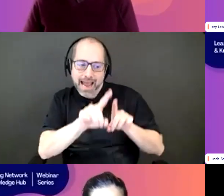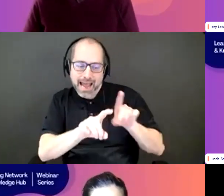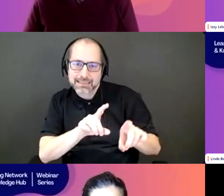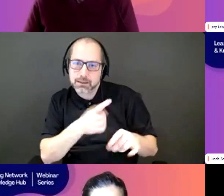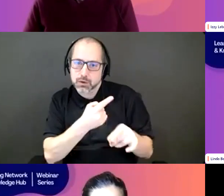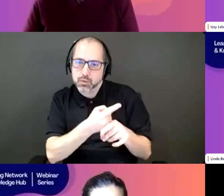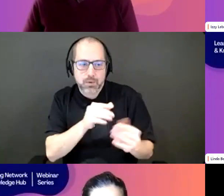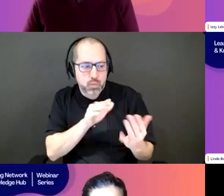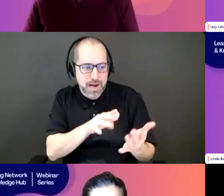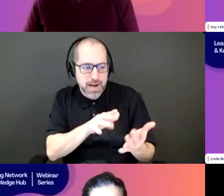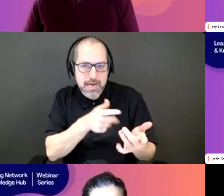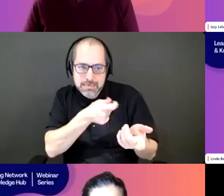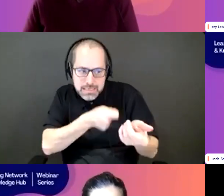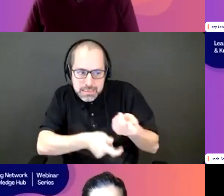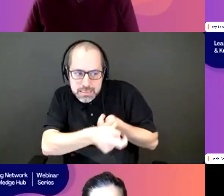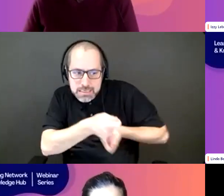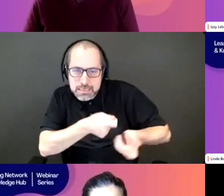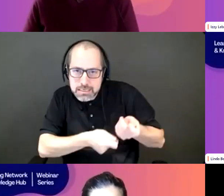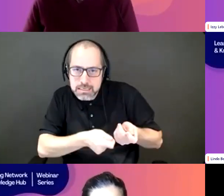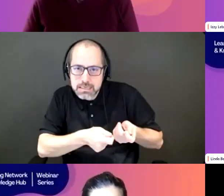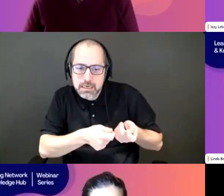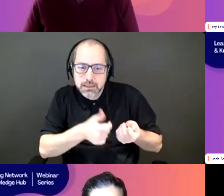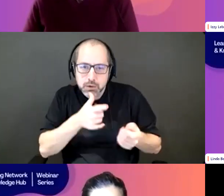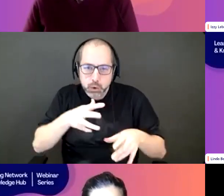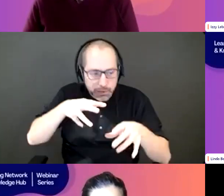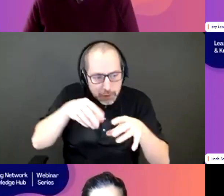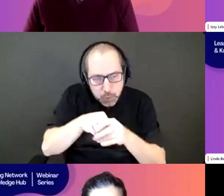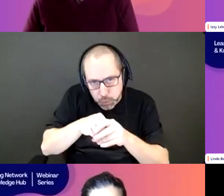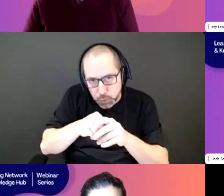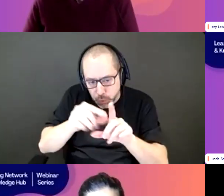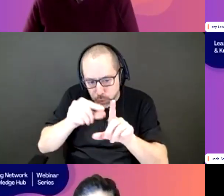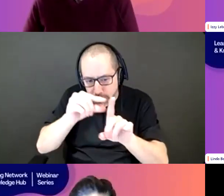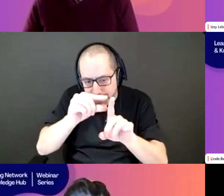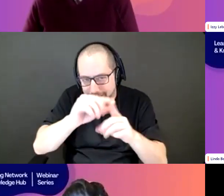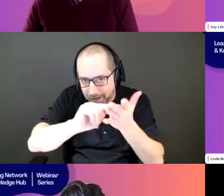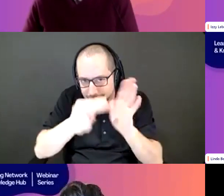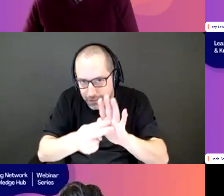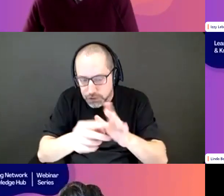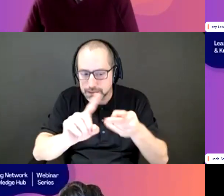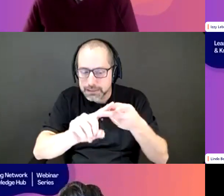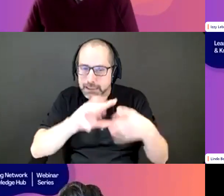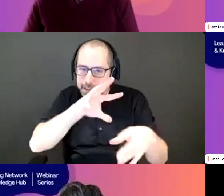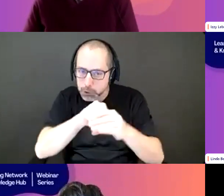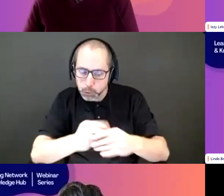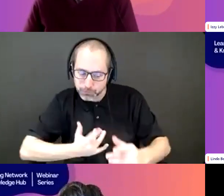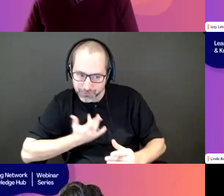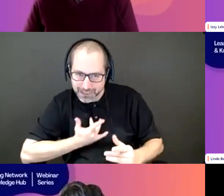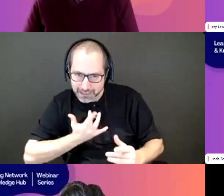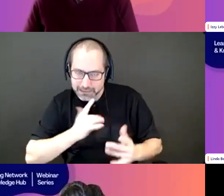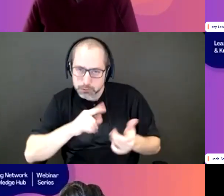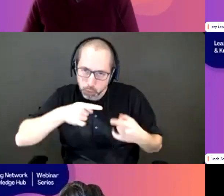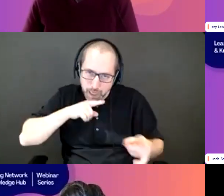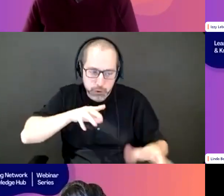les questions de la bonne façon et de miner un peu plus loin pour pouvoir susciter des